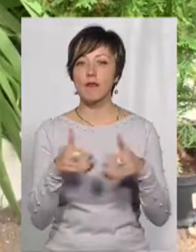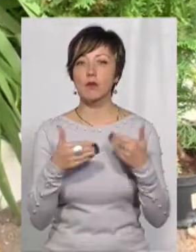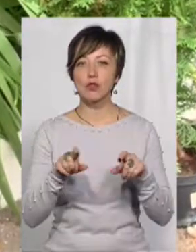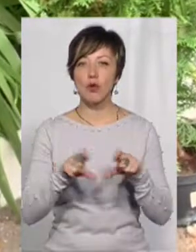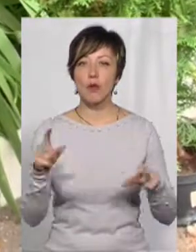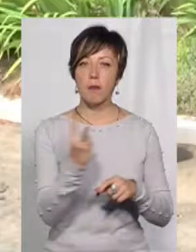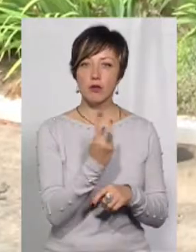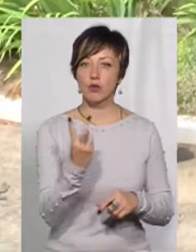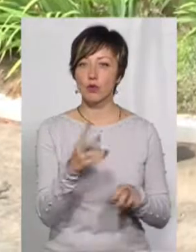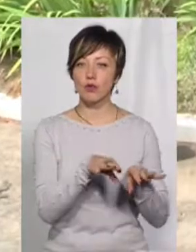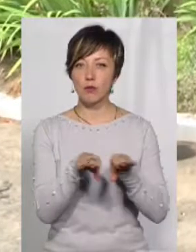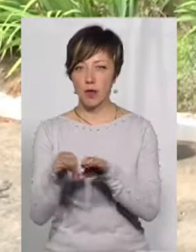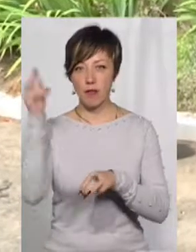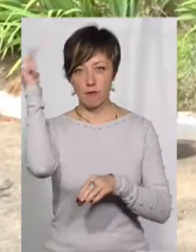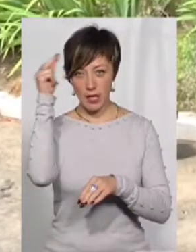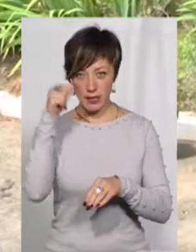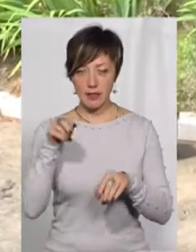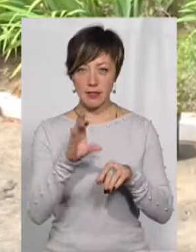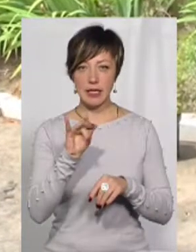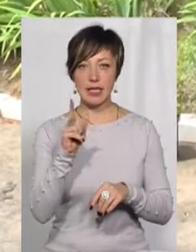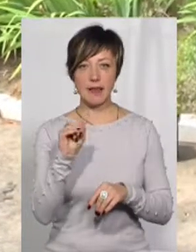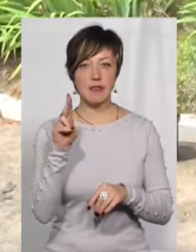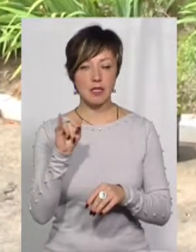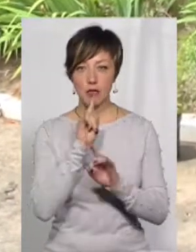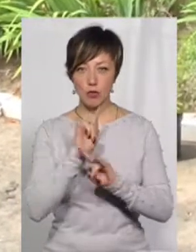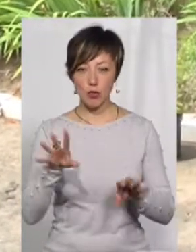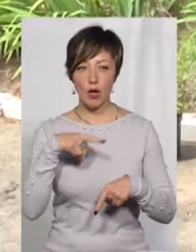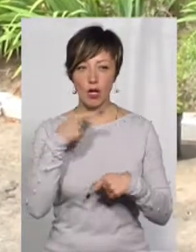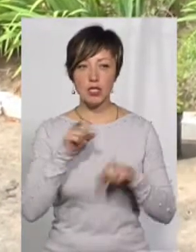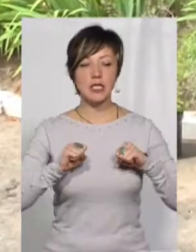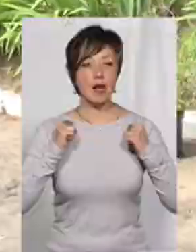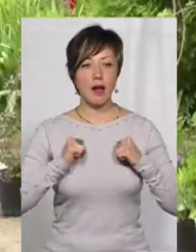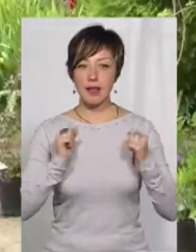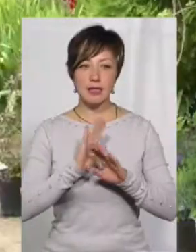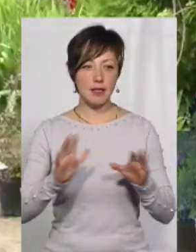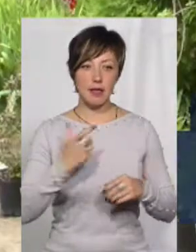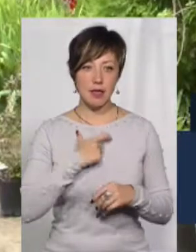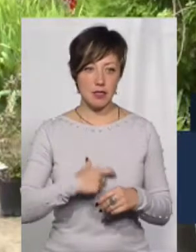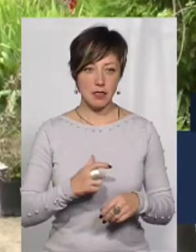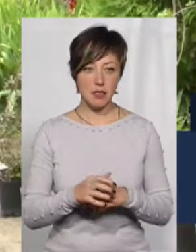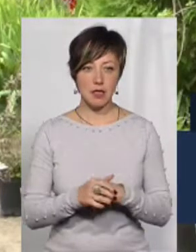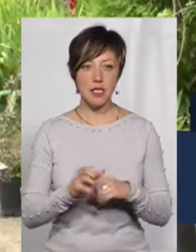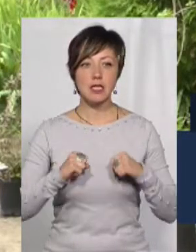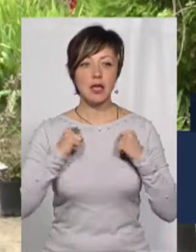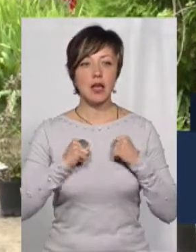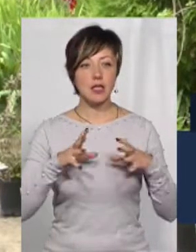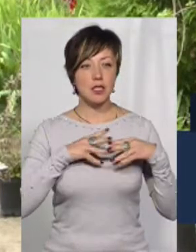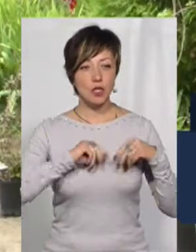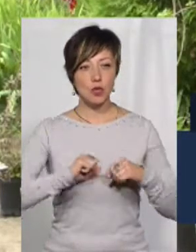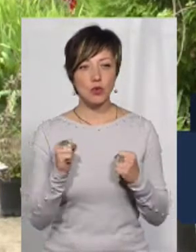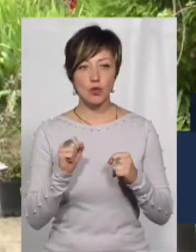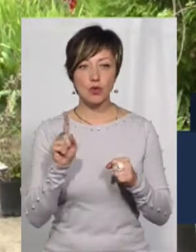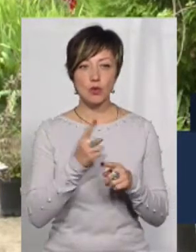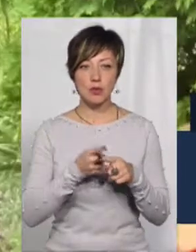школи 1-2 ступенів і навчатися в Стріхівцях не будуть. Юлія Дембіцька каже, старалися не для себе. Збиралися з друзями, сказали, що сподобається, що ми